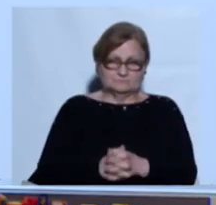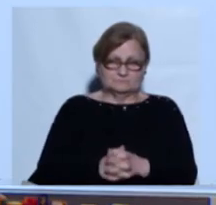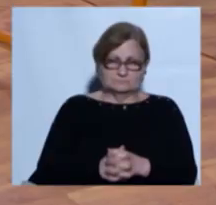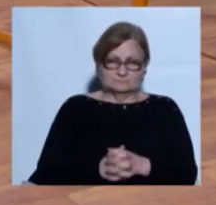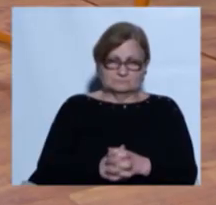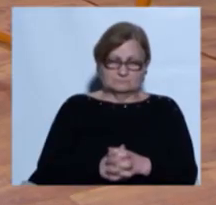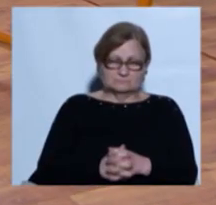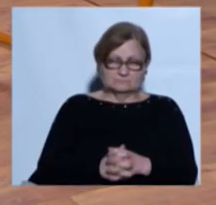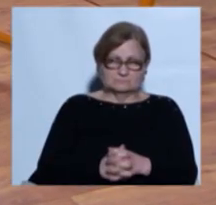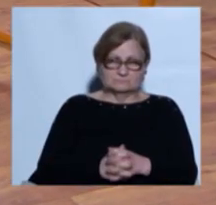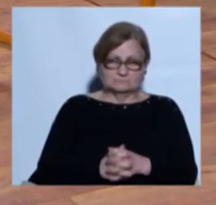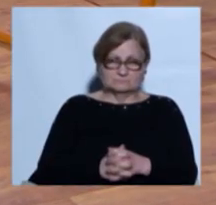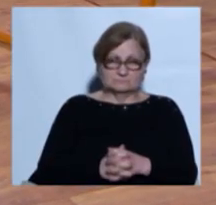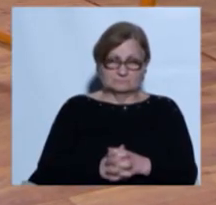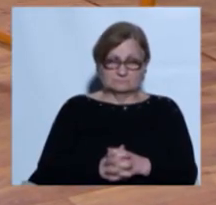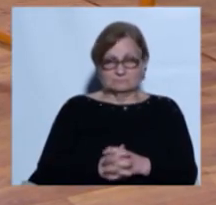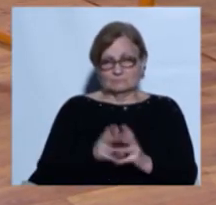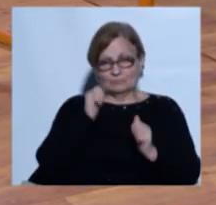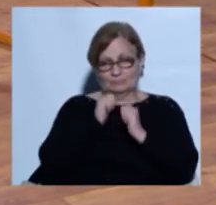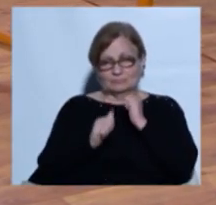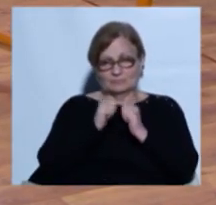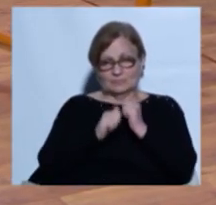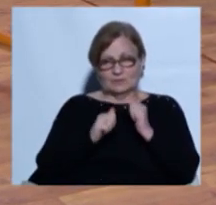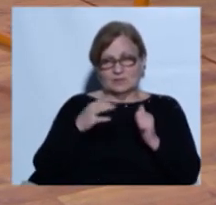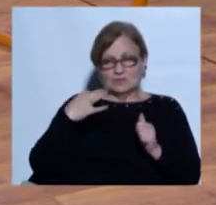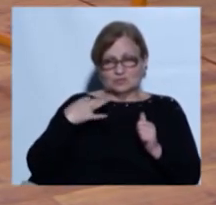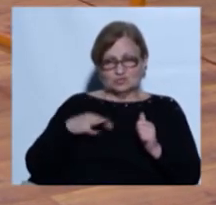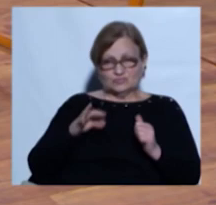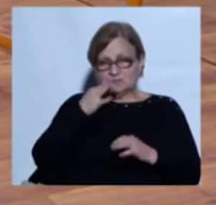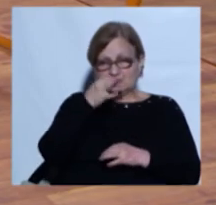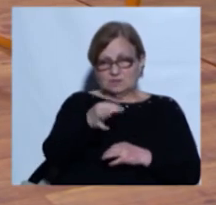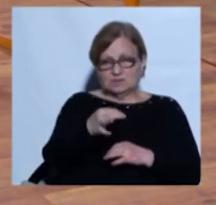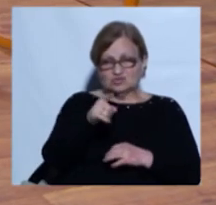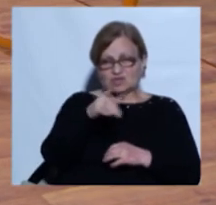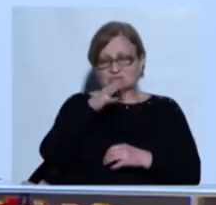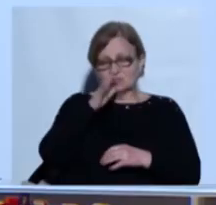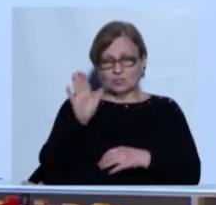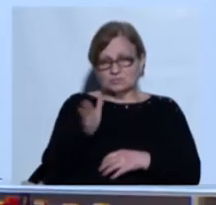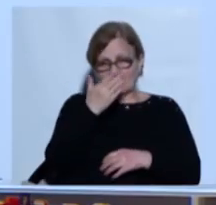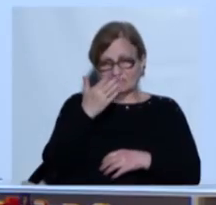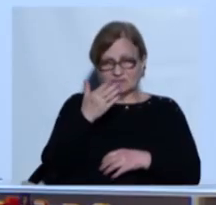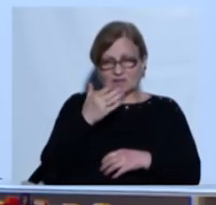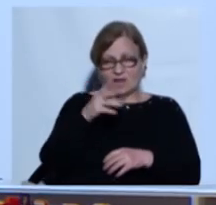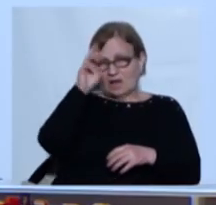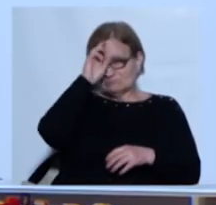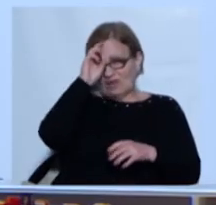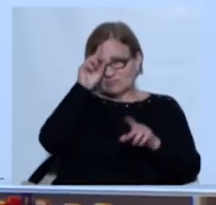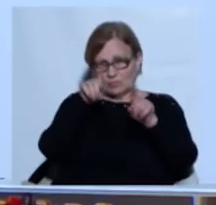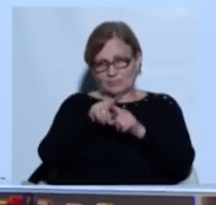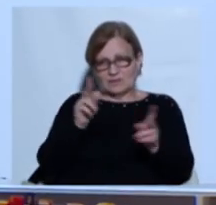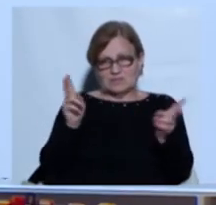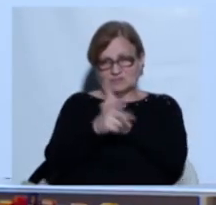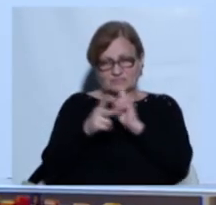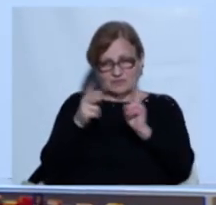ხო? და აი ყოველთვის შვილი ეტყვის, რომ მამა შენი დრო წავიდა, ახალი ხელისუფლებები ეხლაც ესე